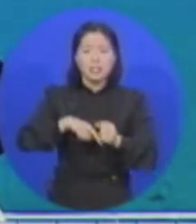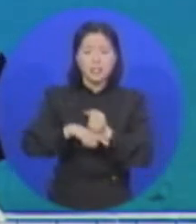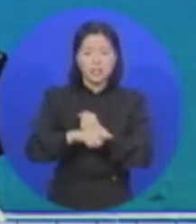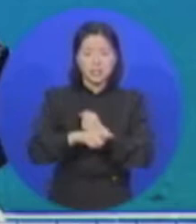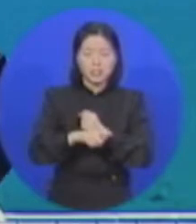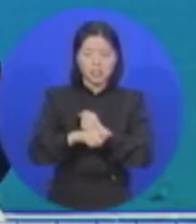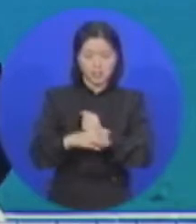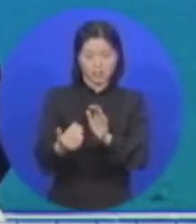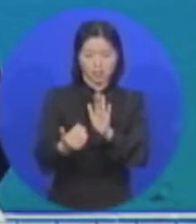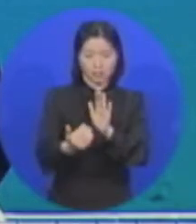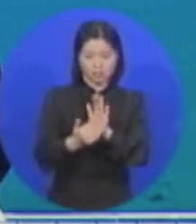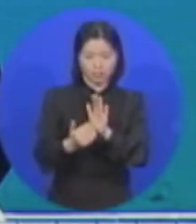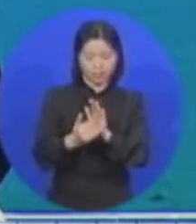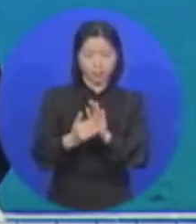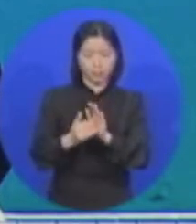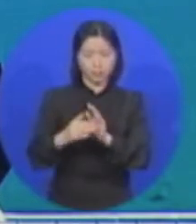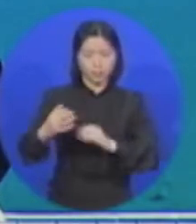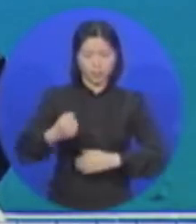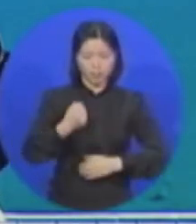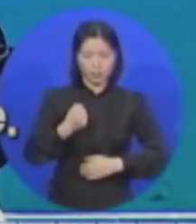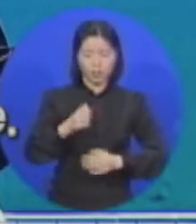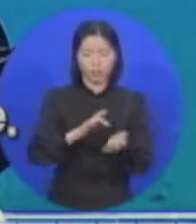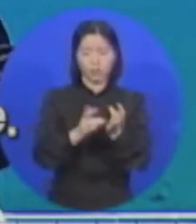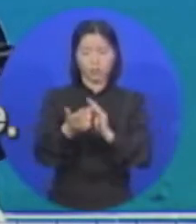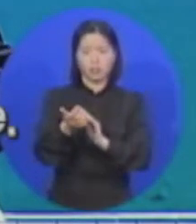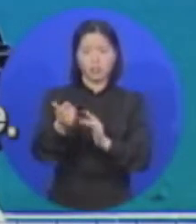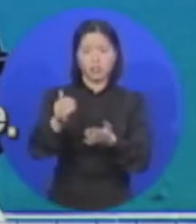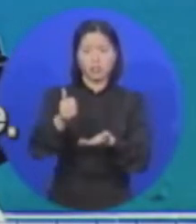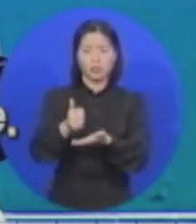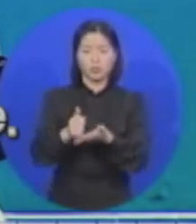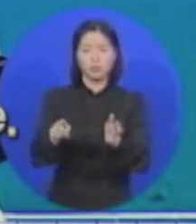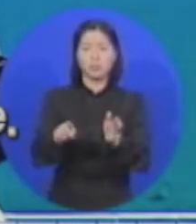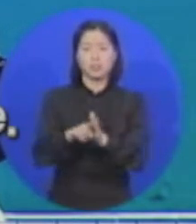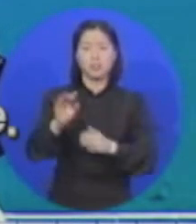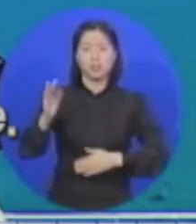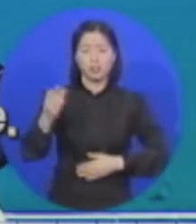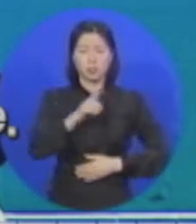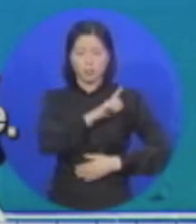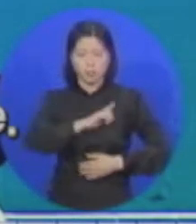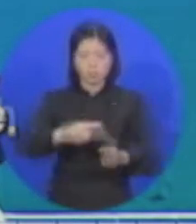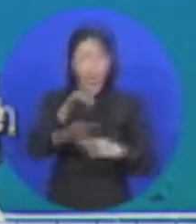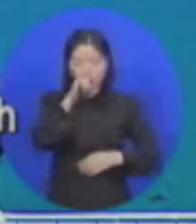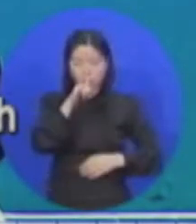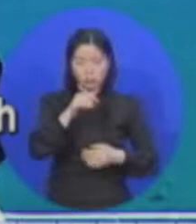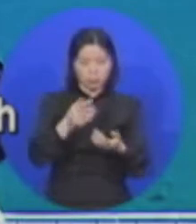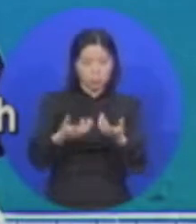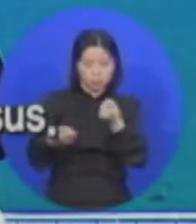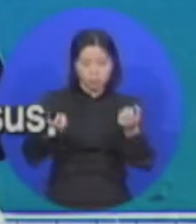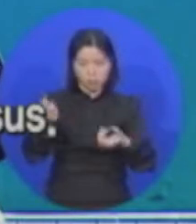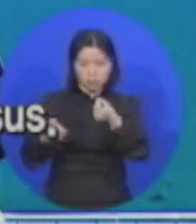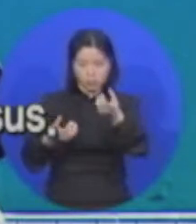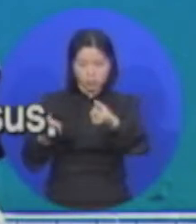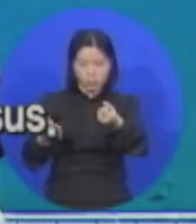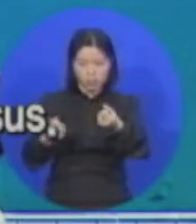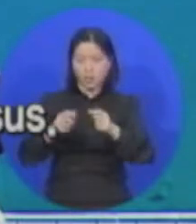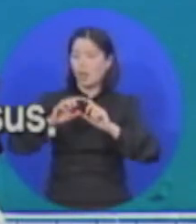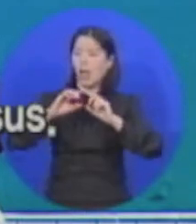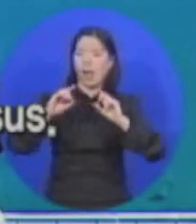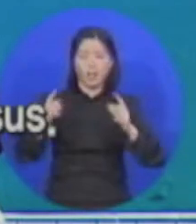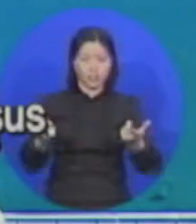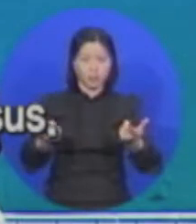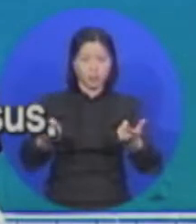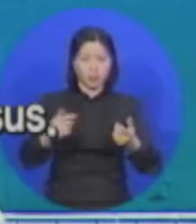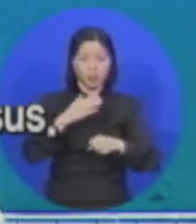예수님을 믿어야 됩니다 그것이 가장 첫번째 고 모든 것이에요 2 하나님의 전신갑주 는